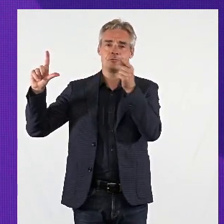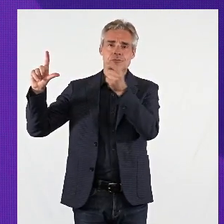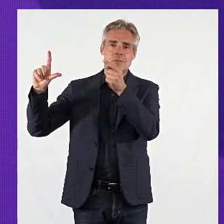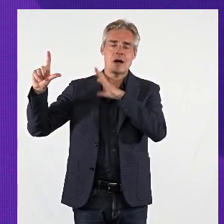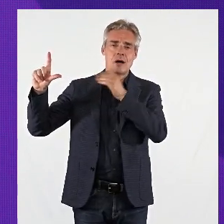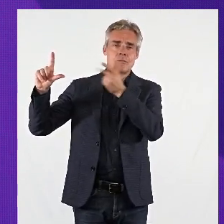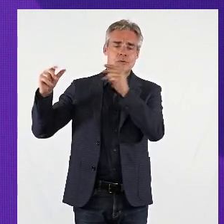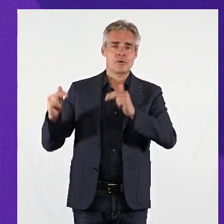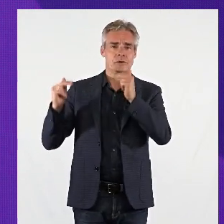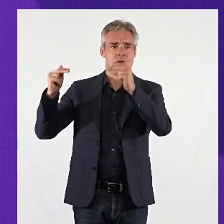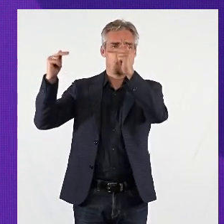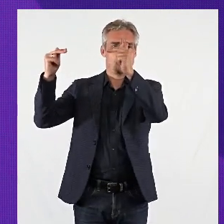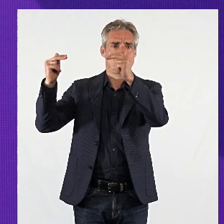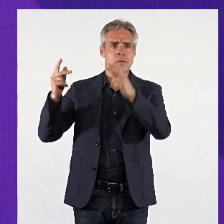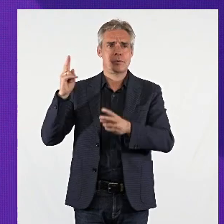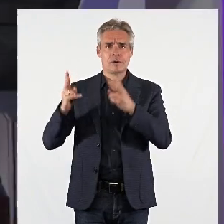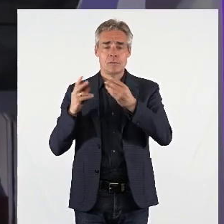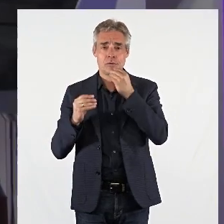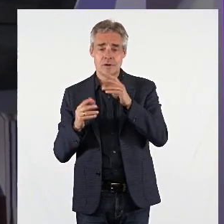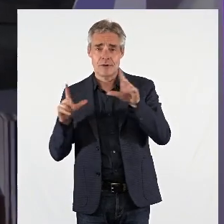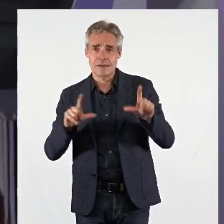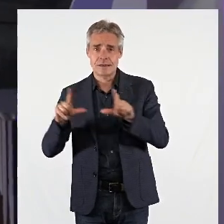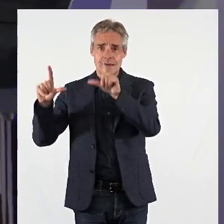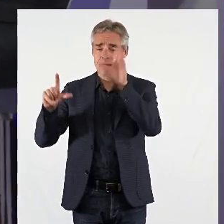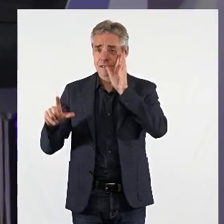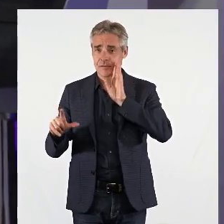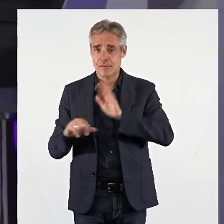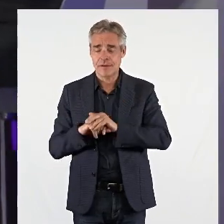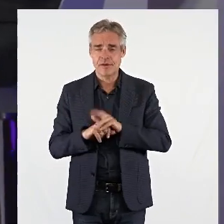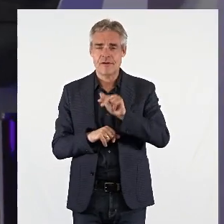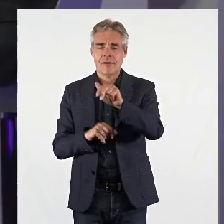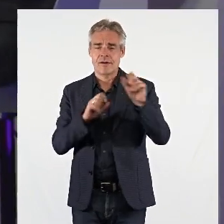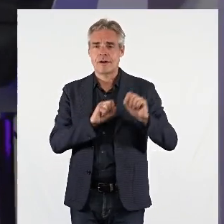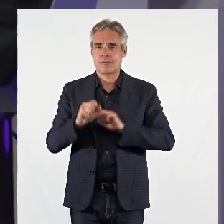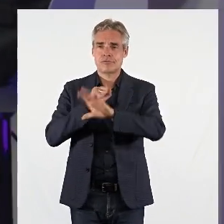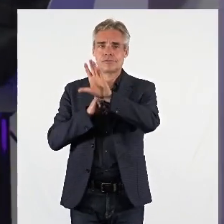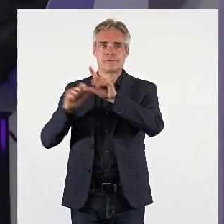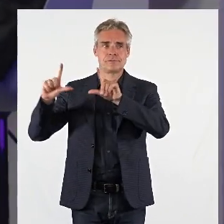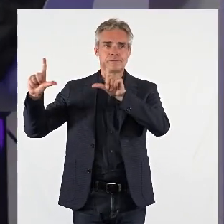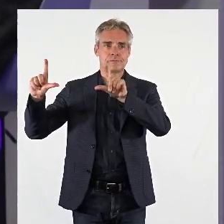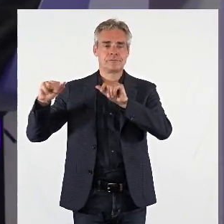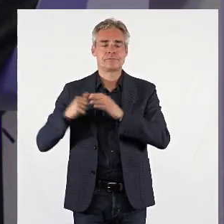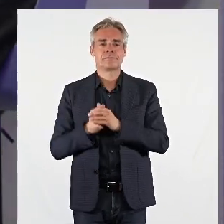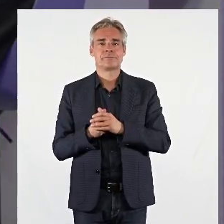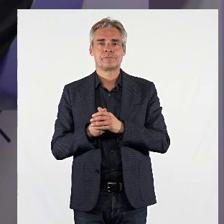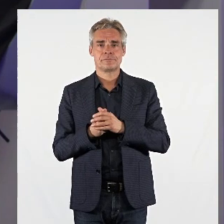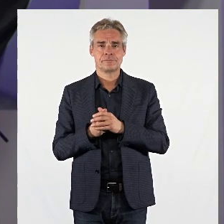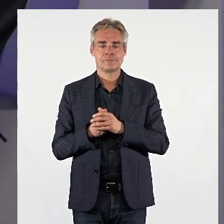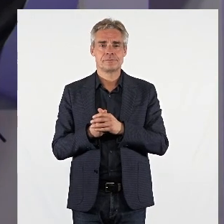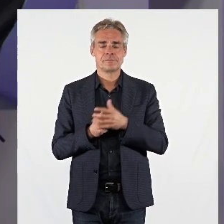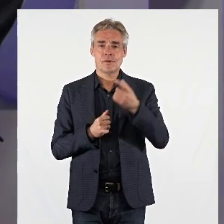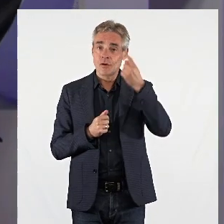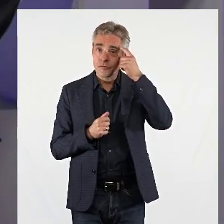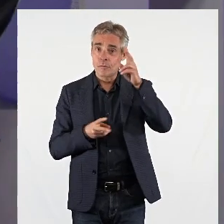niveaux. Est-ce qu'on peut avoir on va l'avoir qui va s'afficher. Un des éléments pour cela, pour vous, c'est de repenser